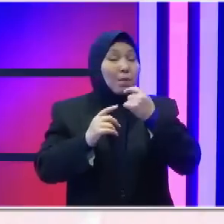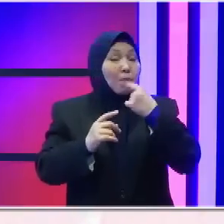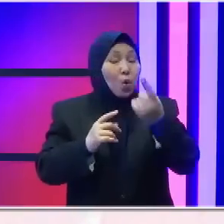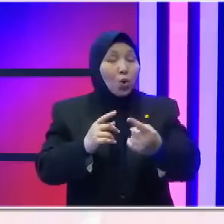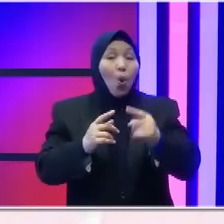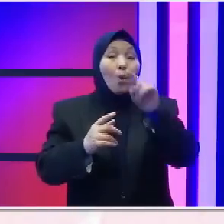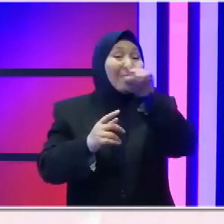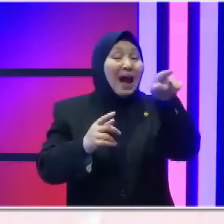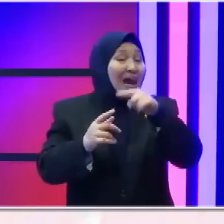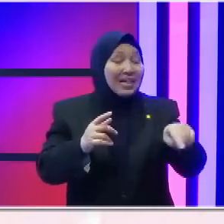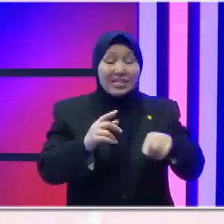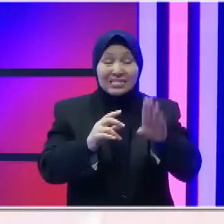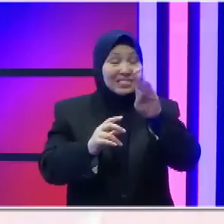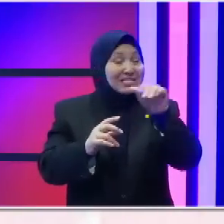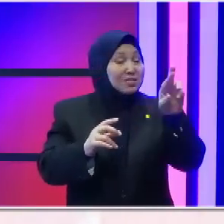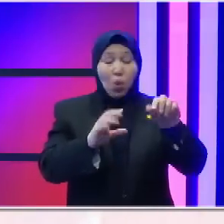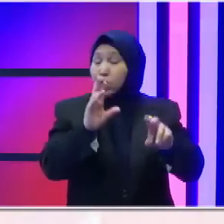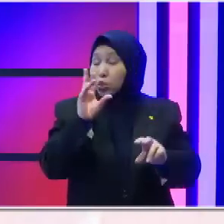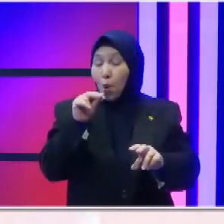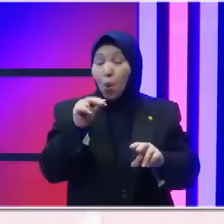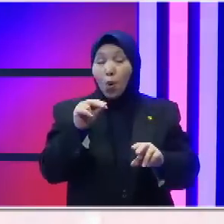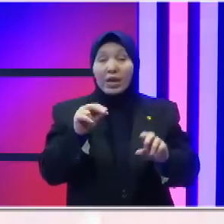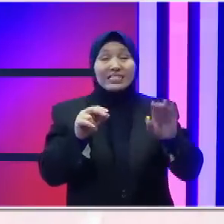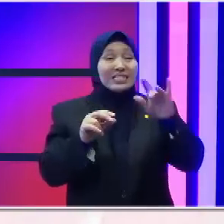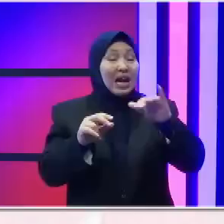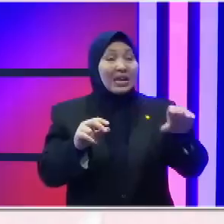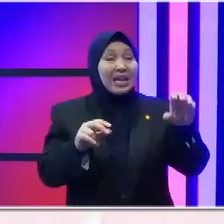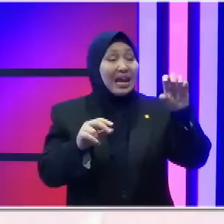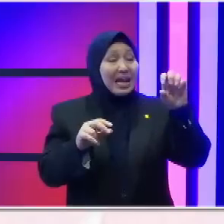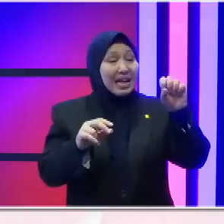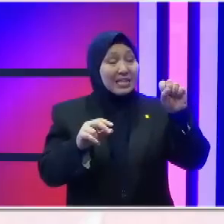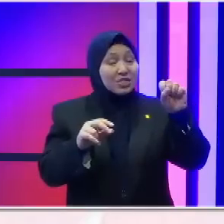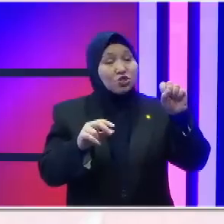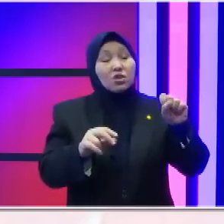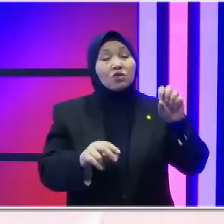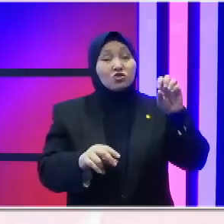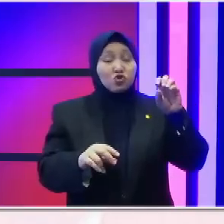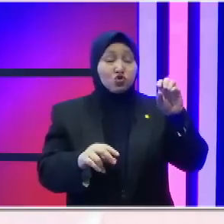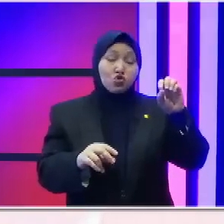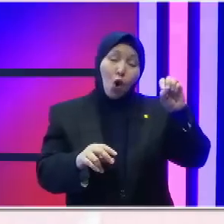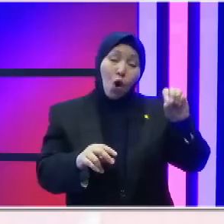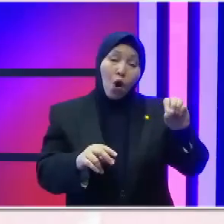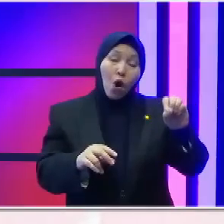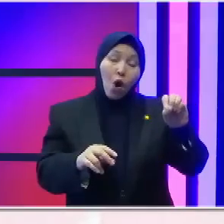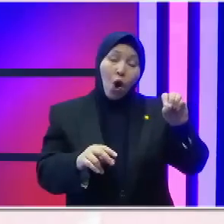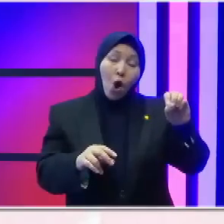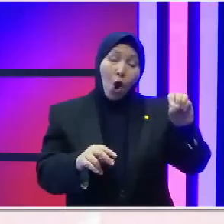Sad tu apa? Ejaan Sad macam mana? Sad, alif, dal. Maka kita kena baca